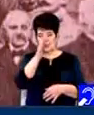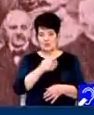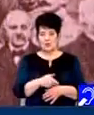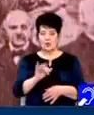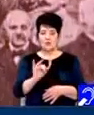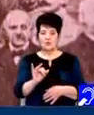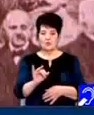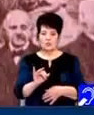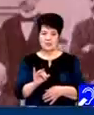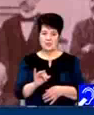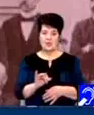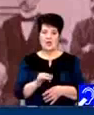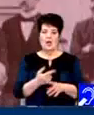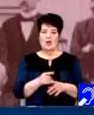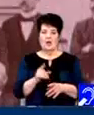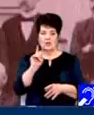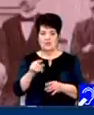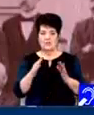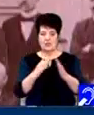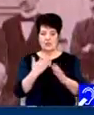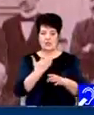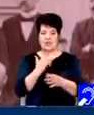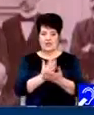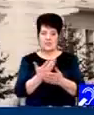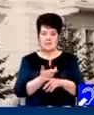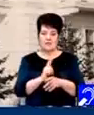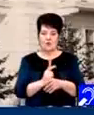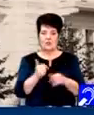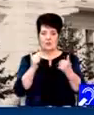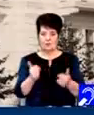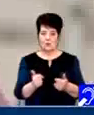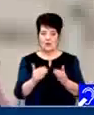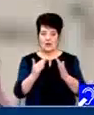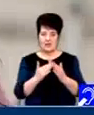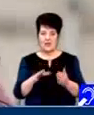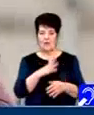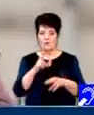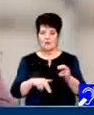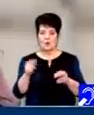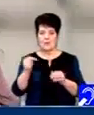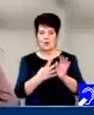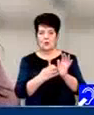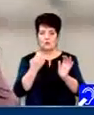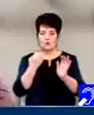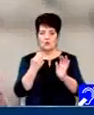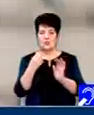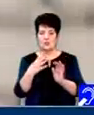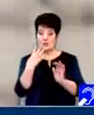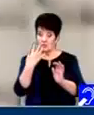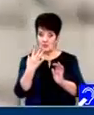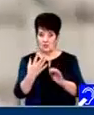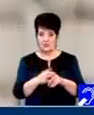și au decis că această clădire este foarte bună pentru viitorul sat al țării. Clădirea a fost construită în anul 1905 pentru